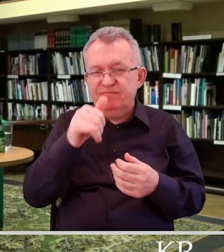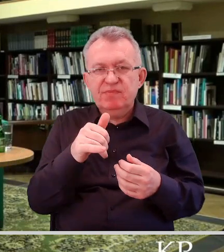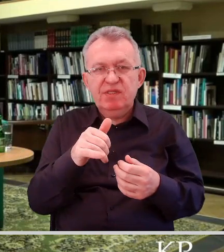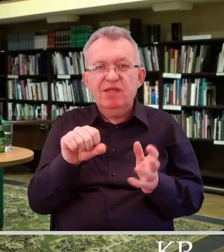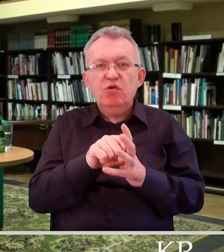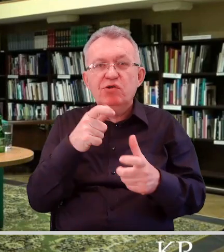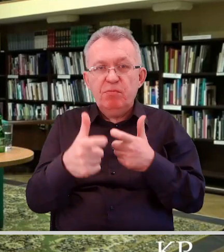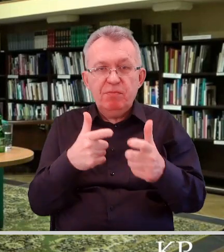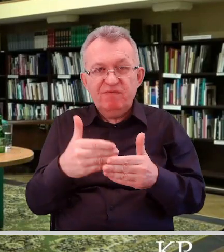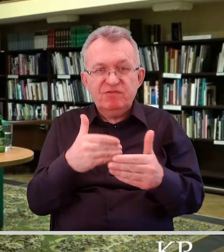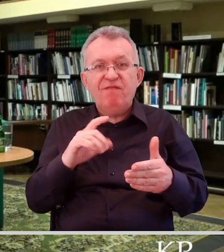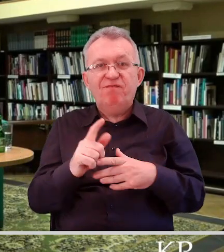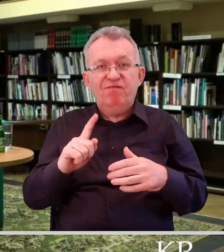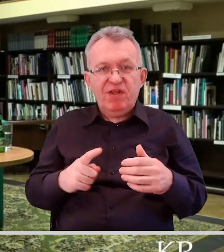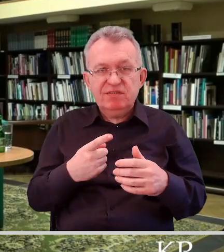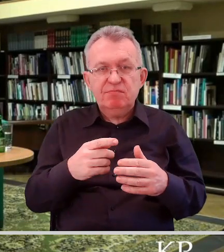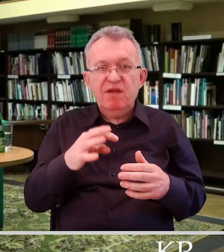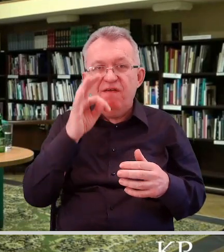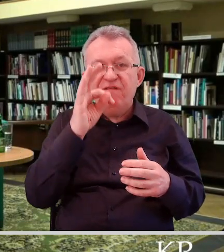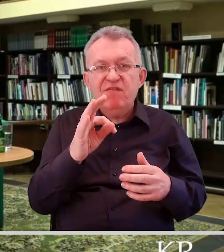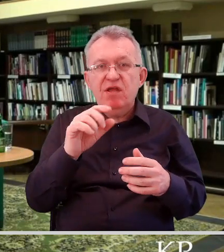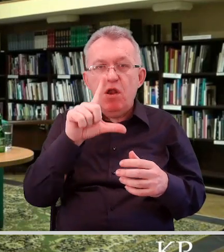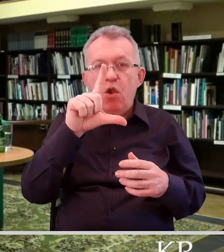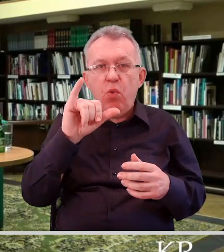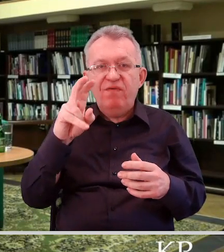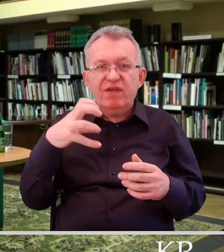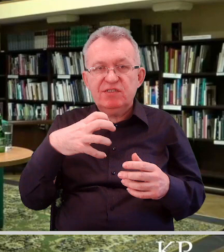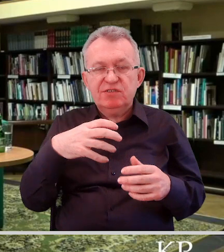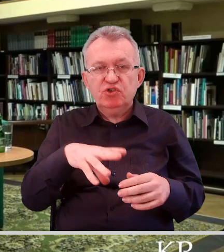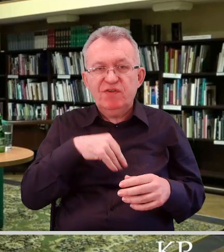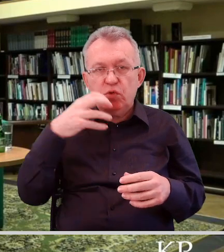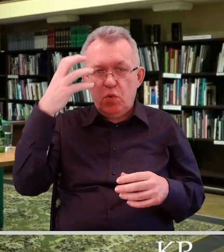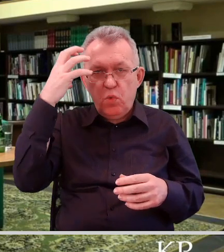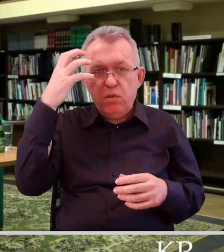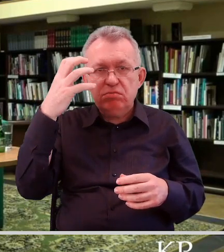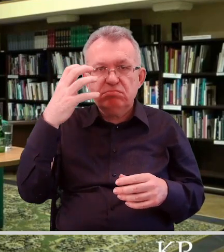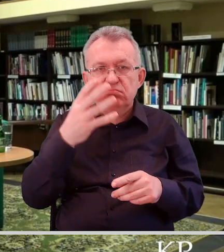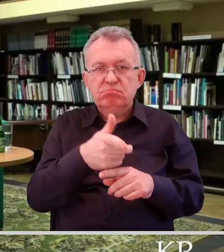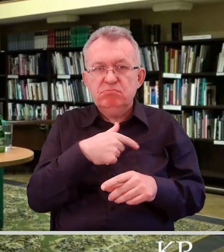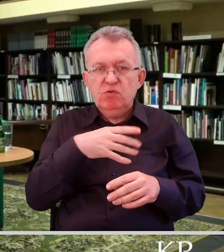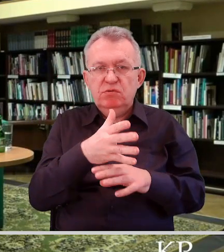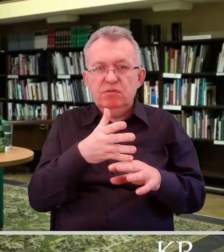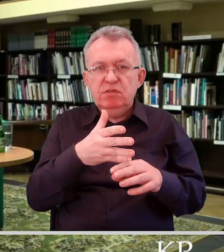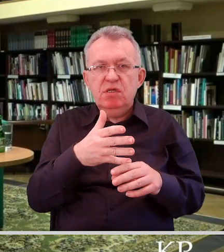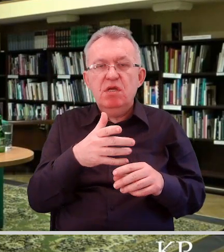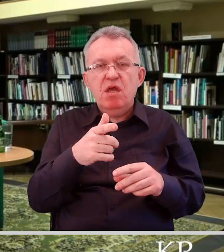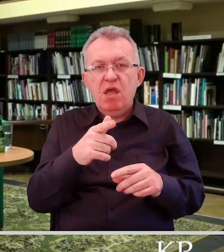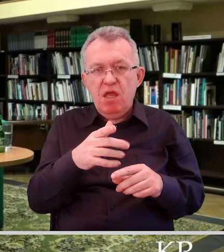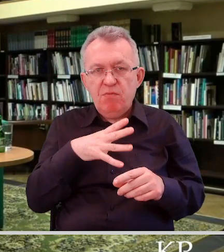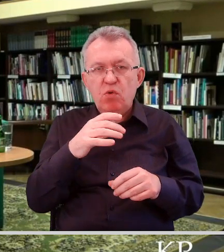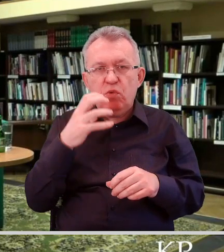zanim to się stało, no to we Francji na przykład Ludwik Święty, król bardzo progresywny, co prawda pobożny strasznie,